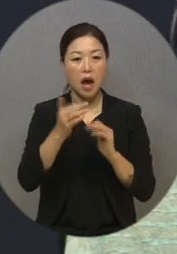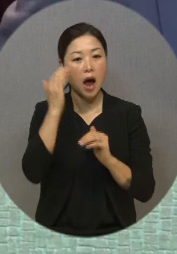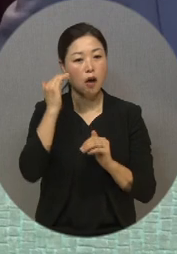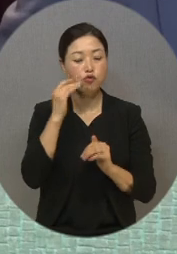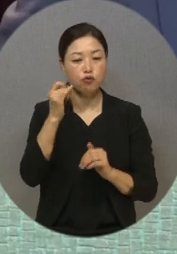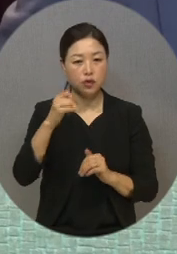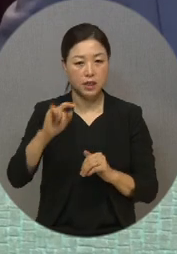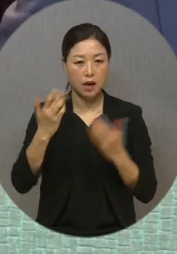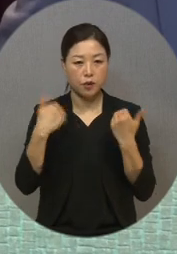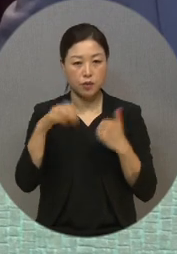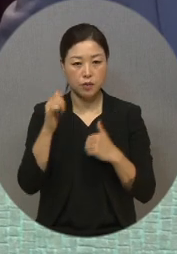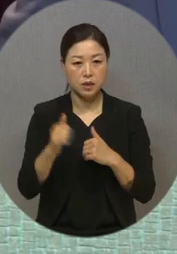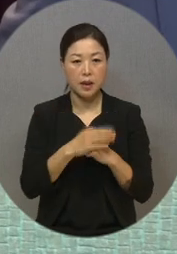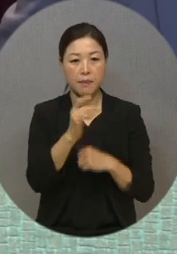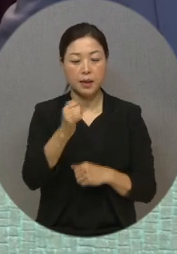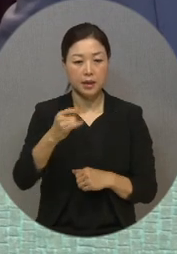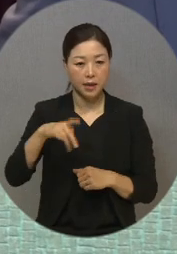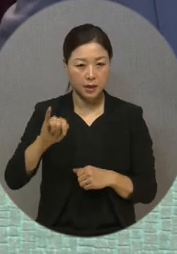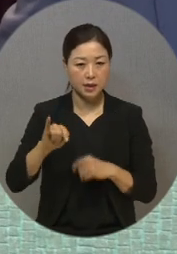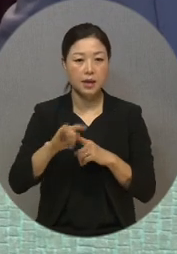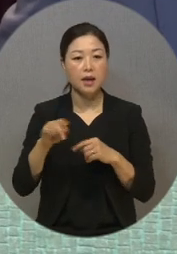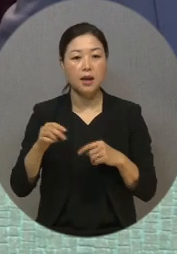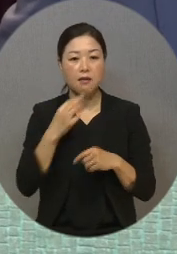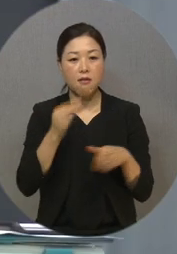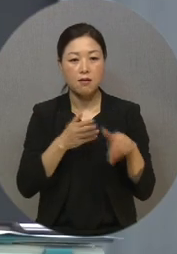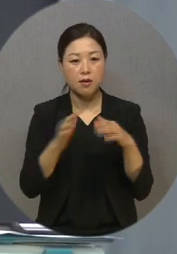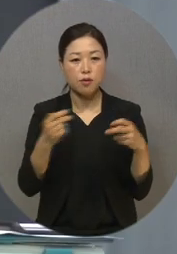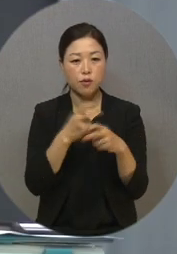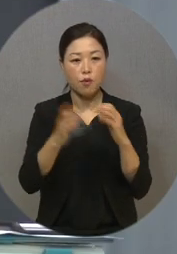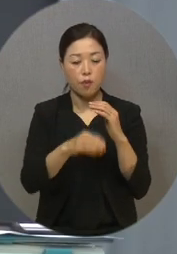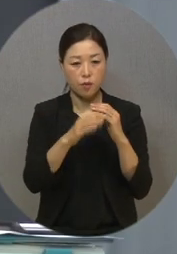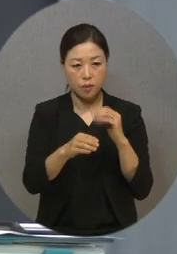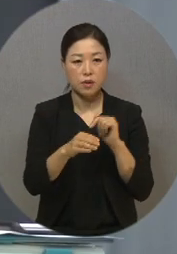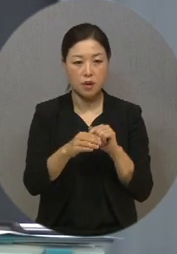박태희 경기교통공사 교통사업처장, 이수호